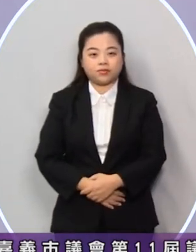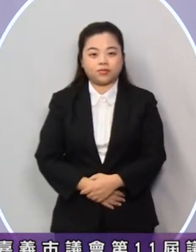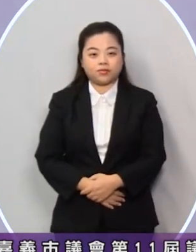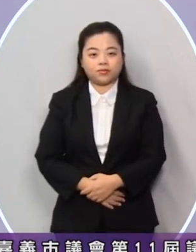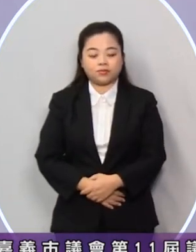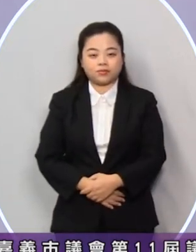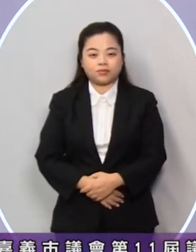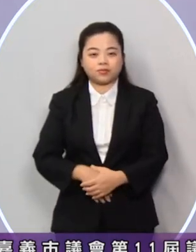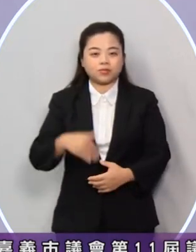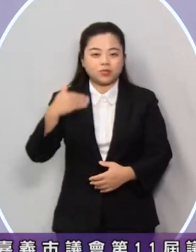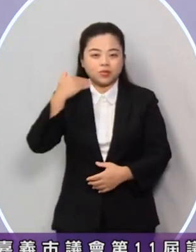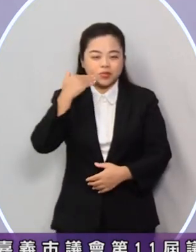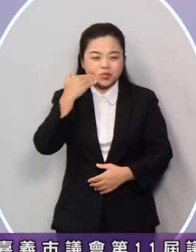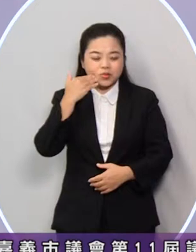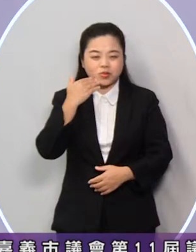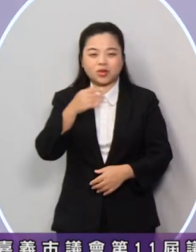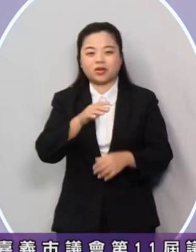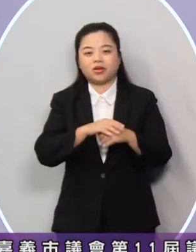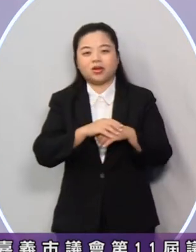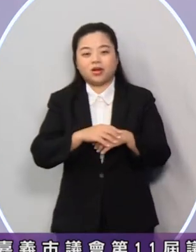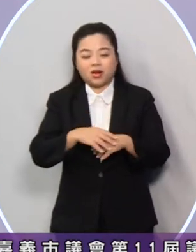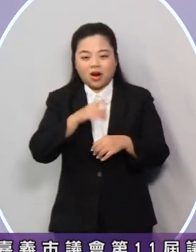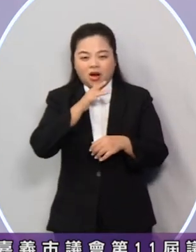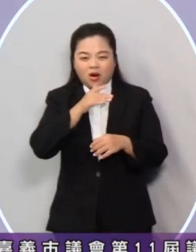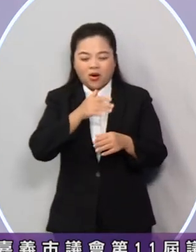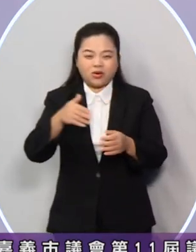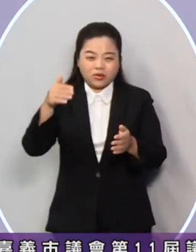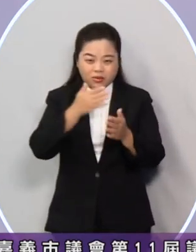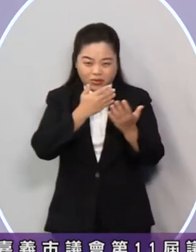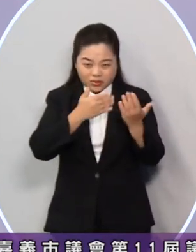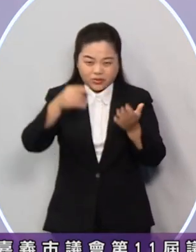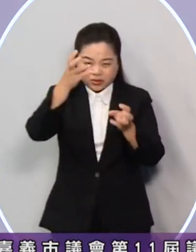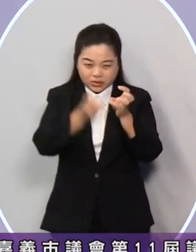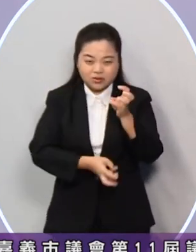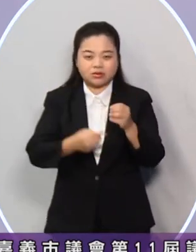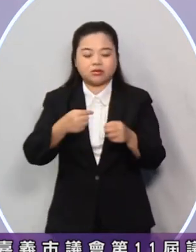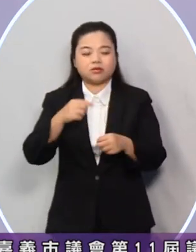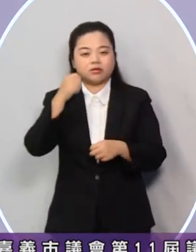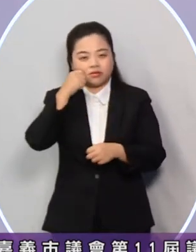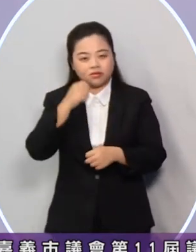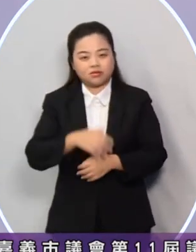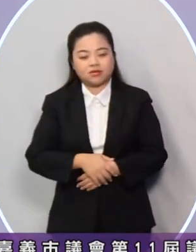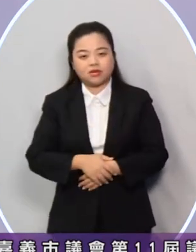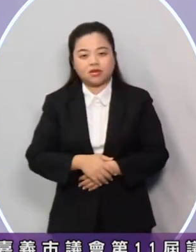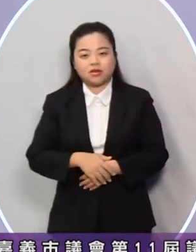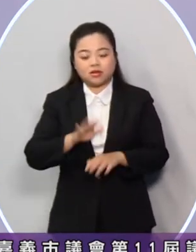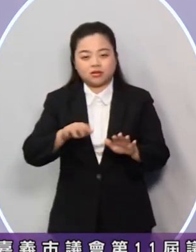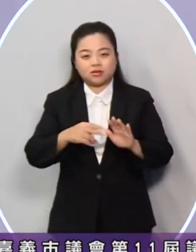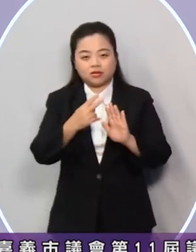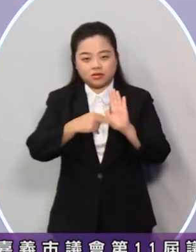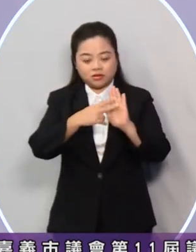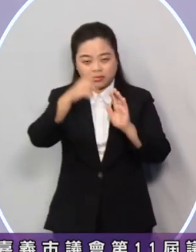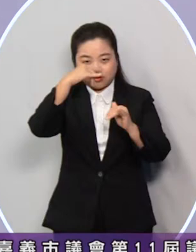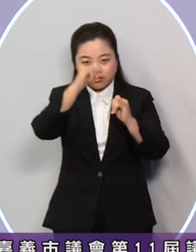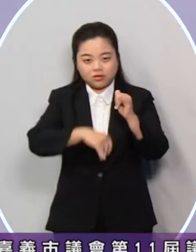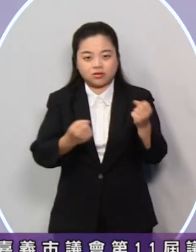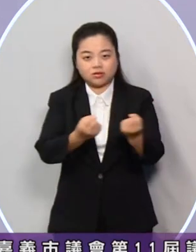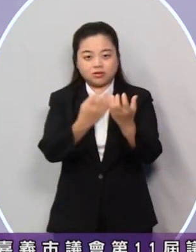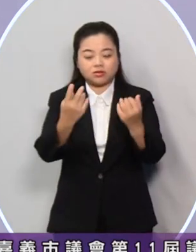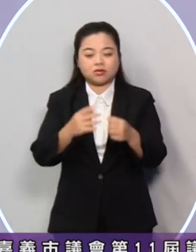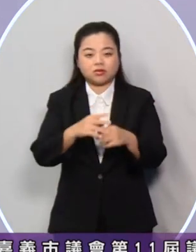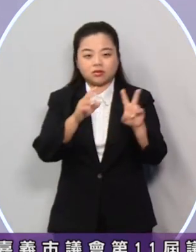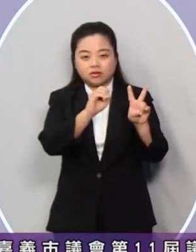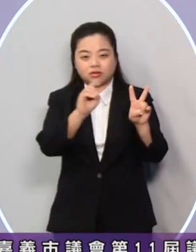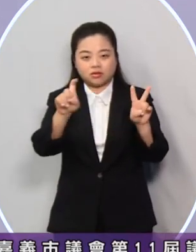我若是通讲透见，目屎是飞袂离。大家好，我是莫莉。今日替大家讲的故事呢，发生在